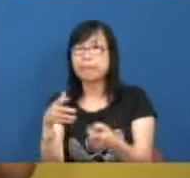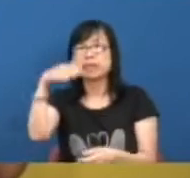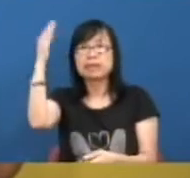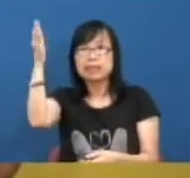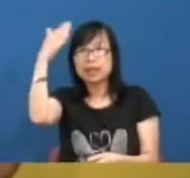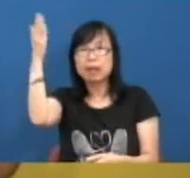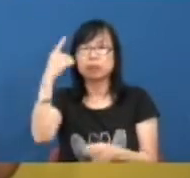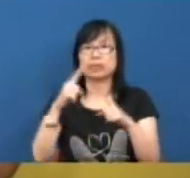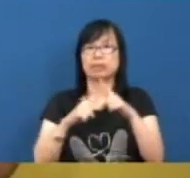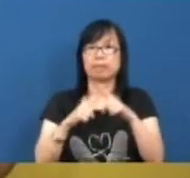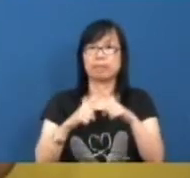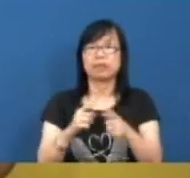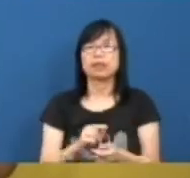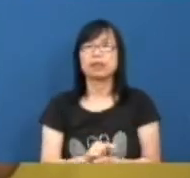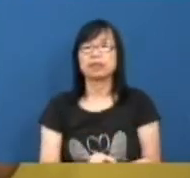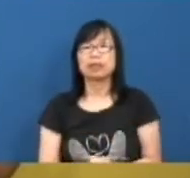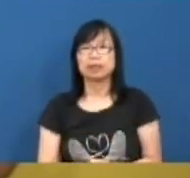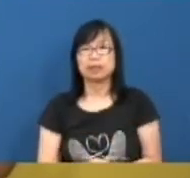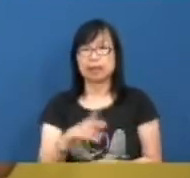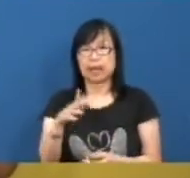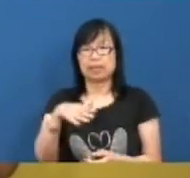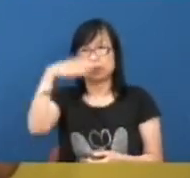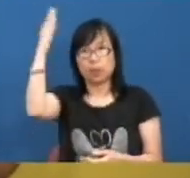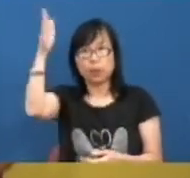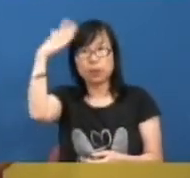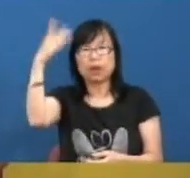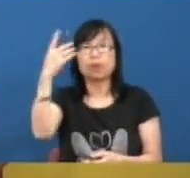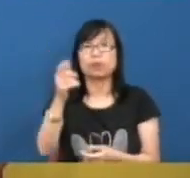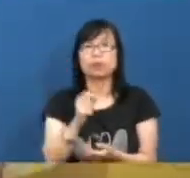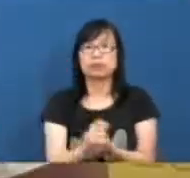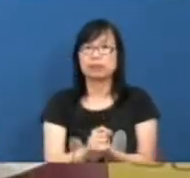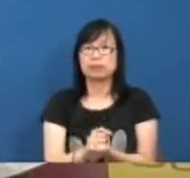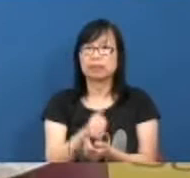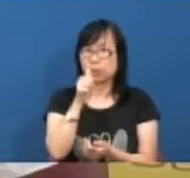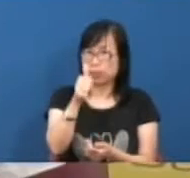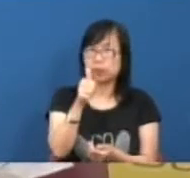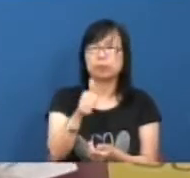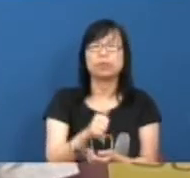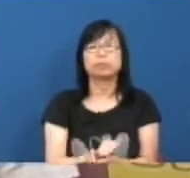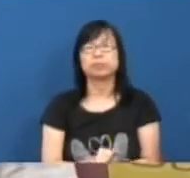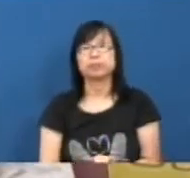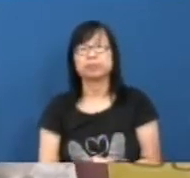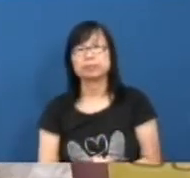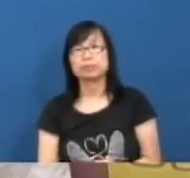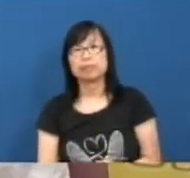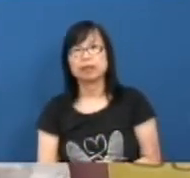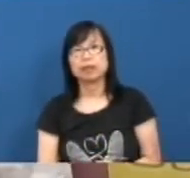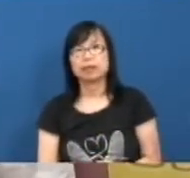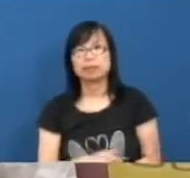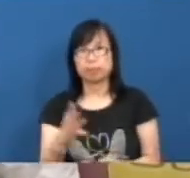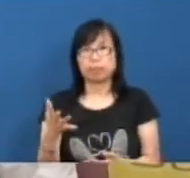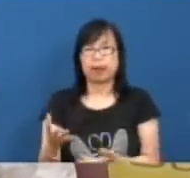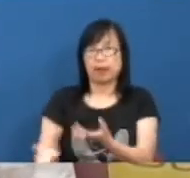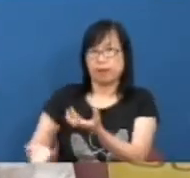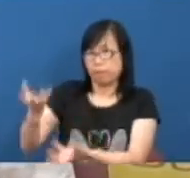者。咁令到其實亦都係個旅遊景點嚟嘅， 係啦，其實嗰度都好，即係佢唔單止係焚化